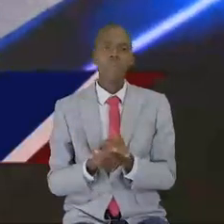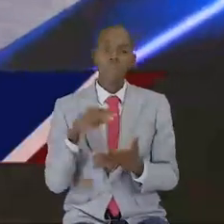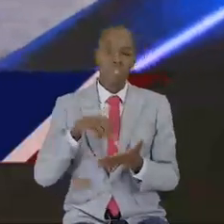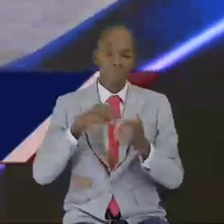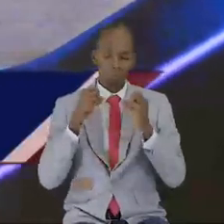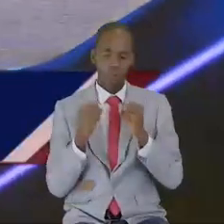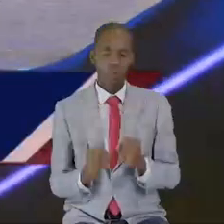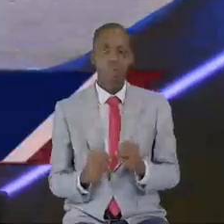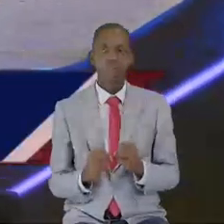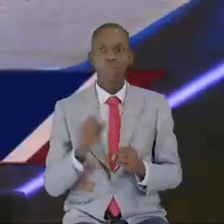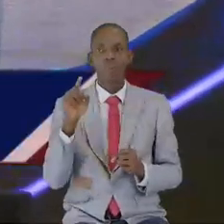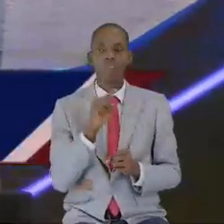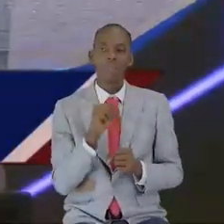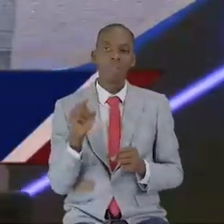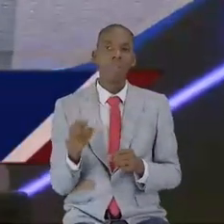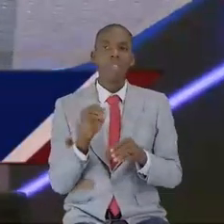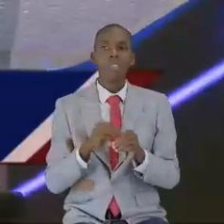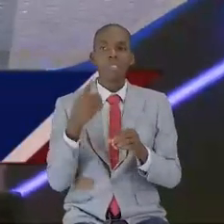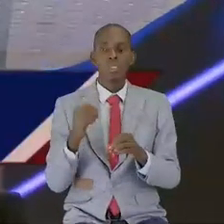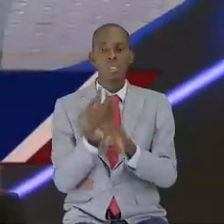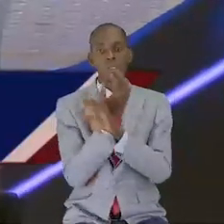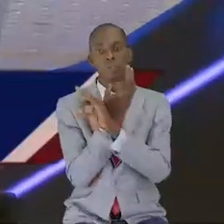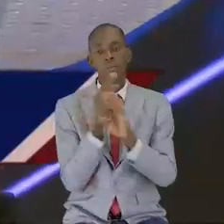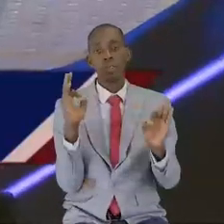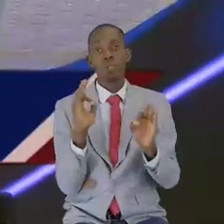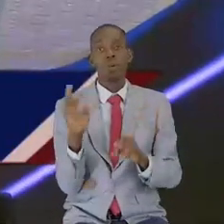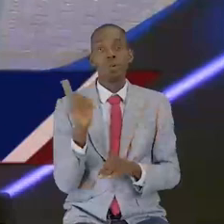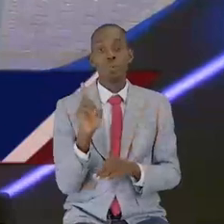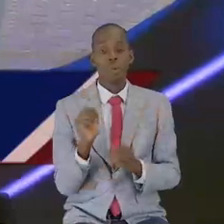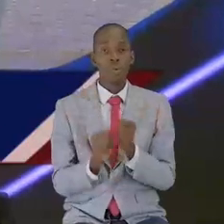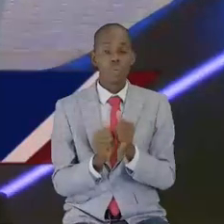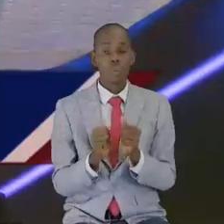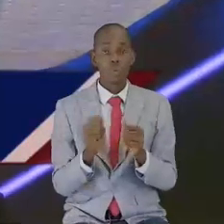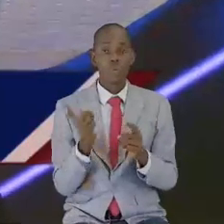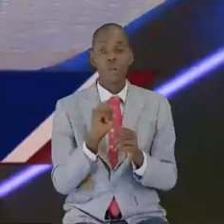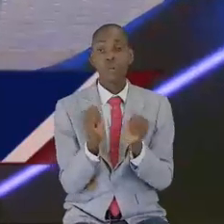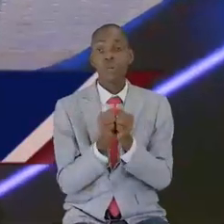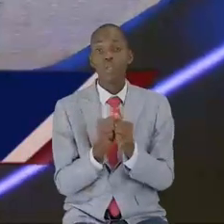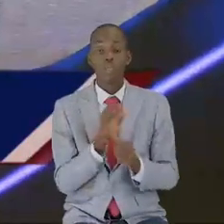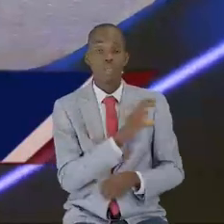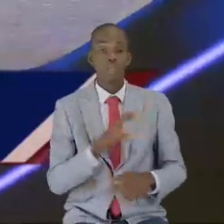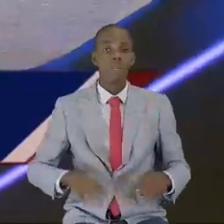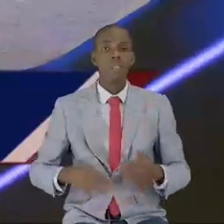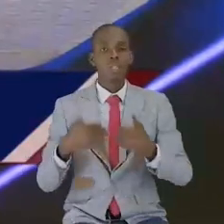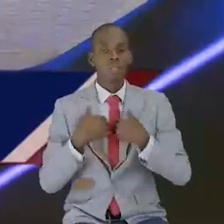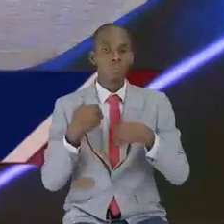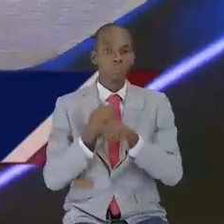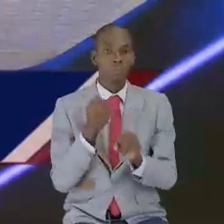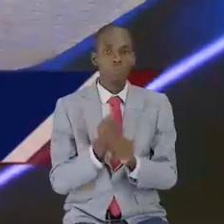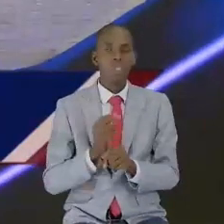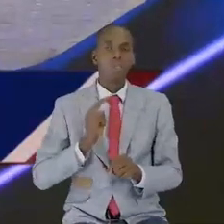dit, demeurez donc ferme. C'est pour la liberté que Christ nous a